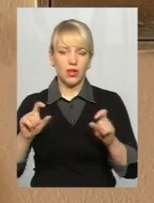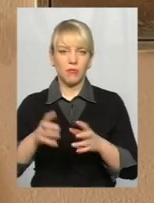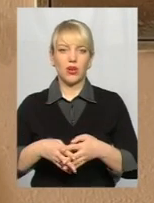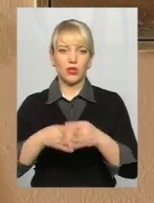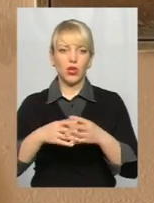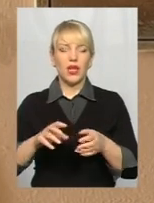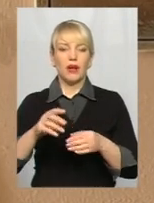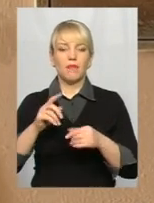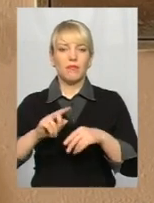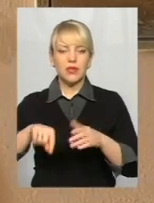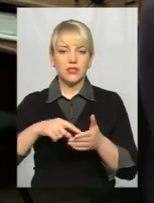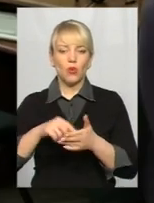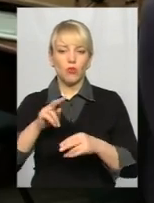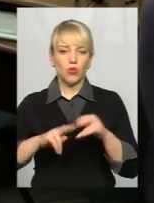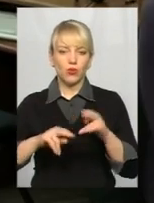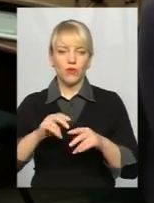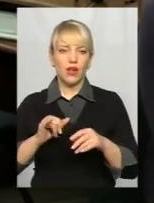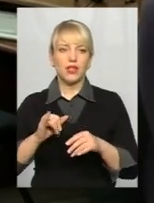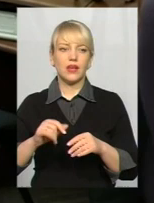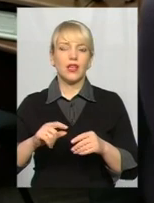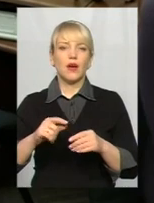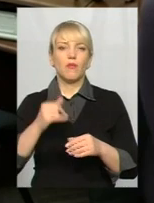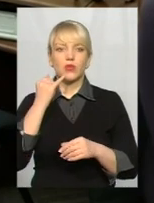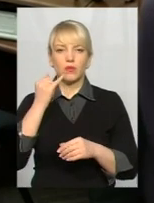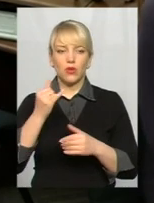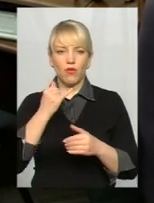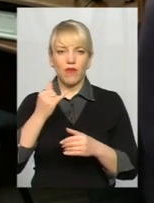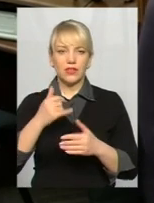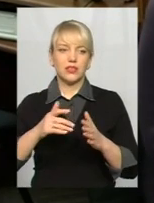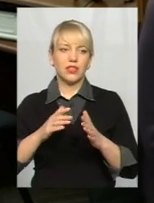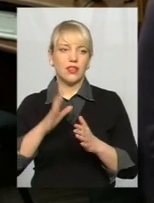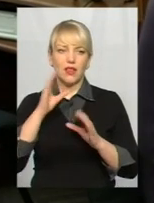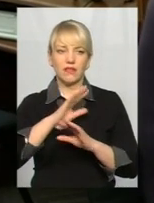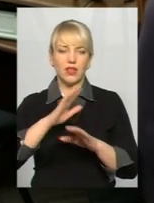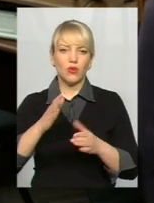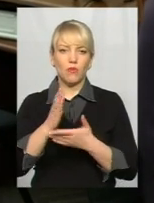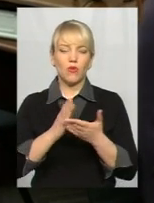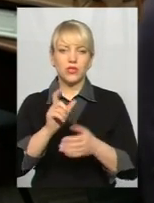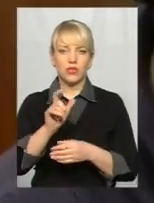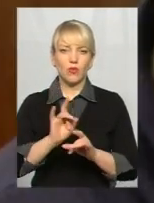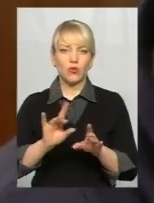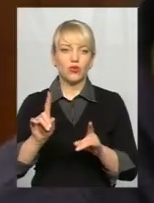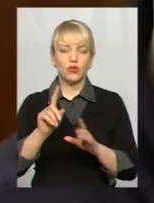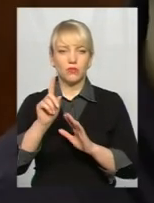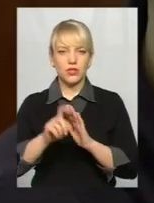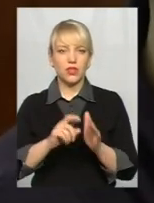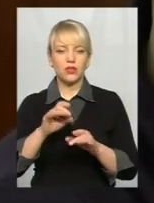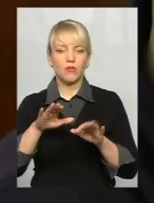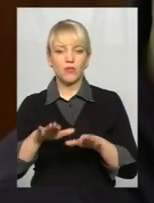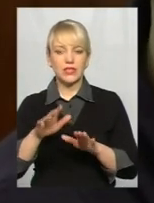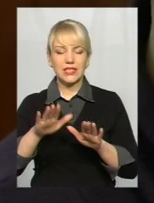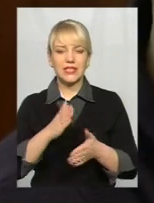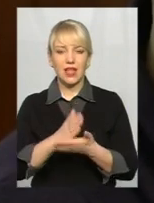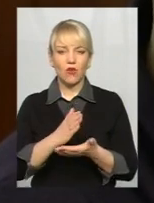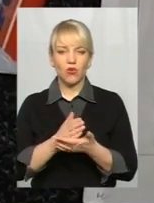земельних ресурсів Олександром Чорнієвичем, окрім як телефоном, нам не вдалося. Посадовець пояснив, щоб дізнатися про місце знаходження